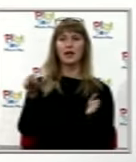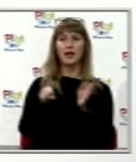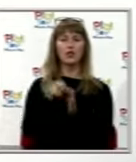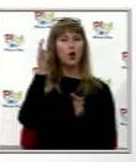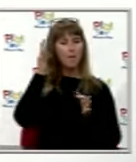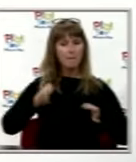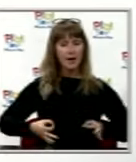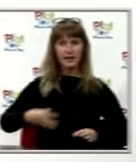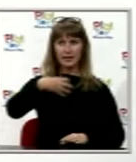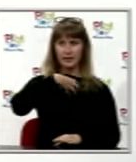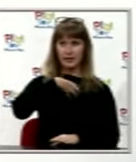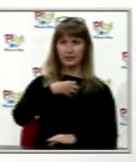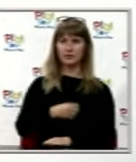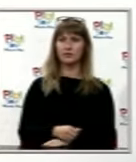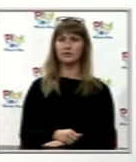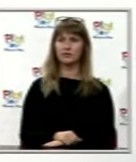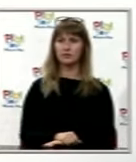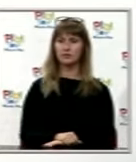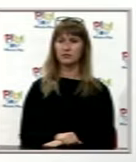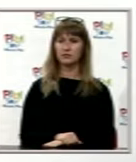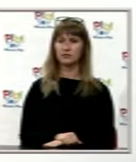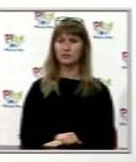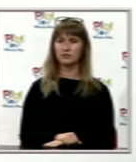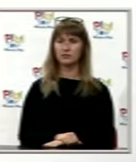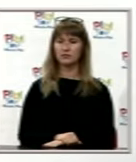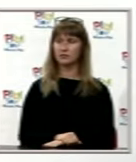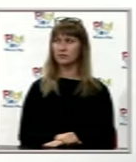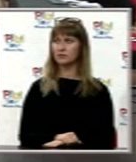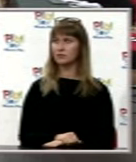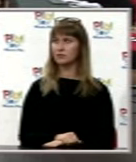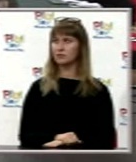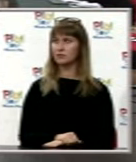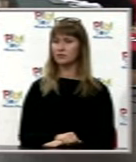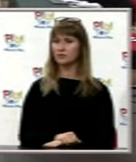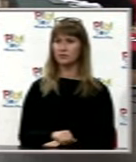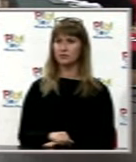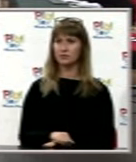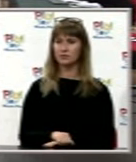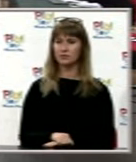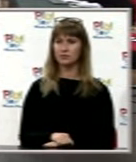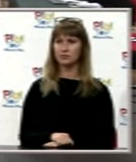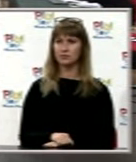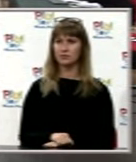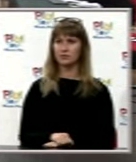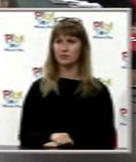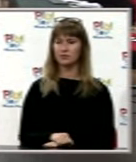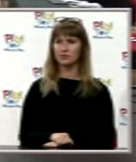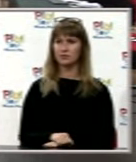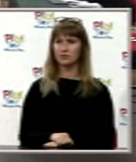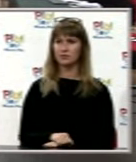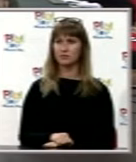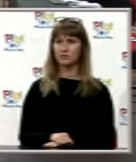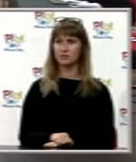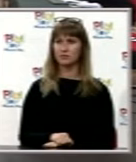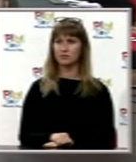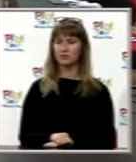Czy to dotyczy kompetencji Rady Miasta? Proszę powiedzieć. Tak, zdecydowanie. No jeżeli, czy to dotyczy tej sprawy? Jeżeli Rada Miasta podjęła uchwałę o powołaniu zespołu, który ma